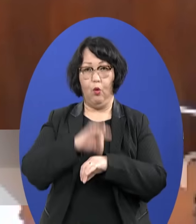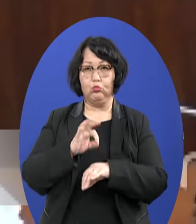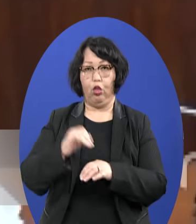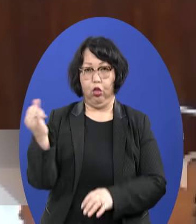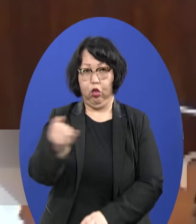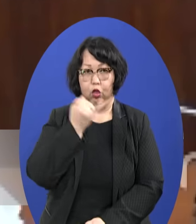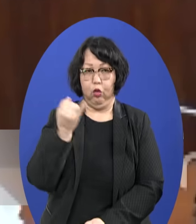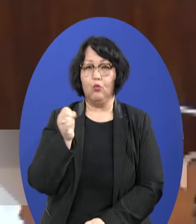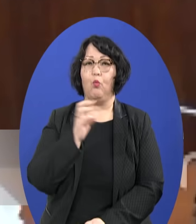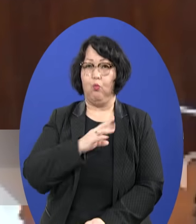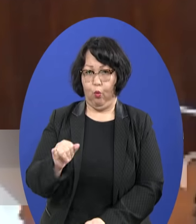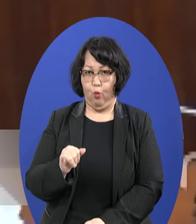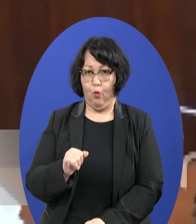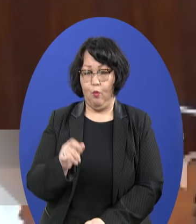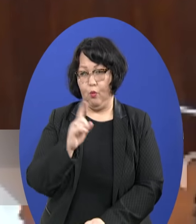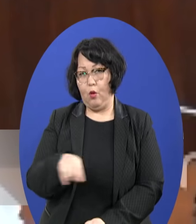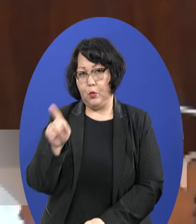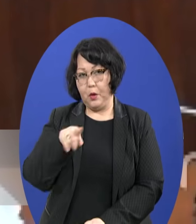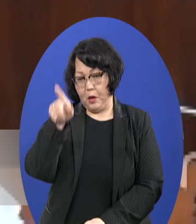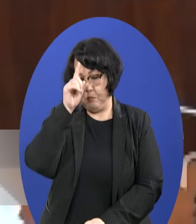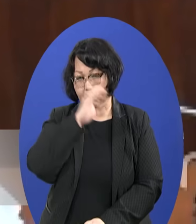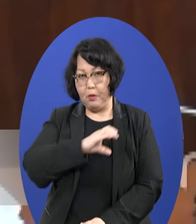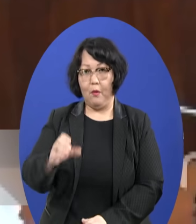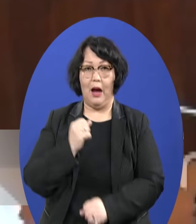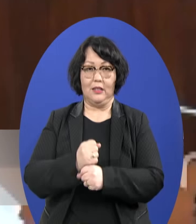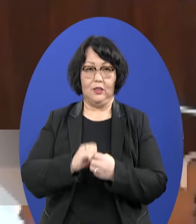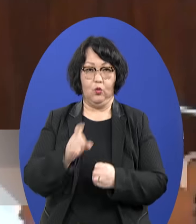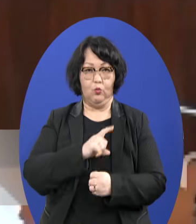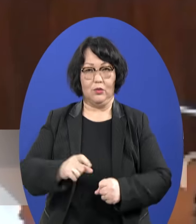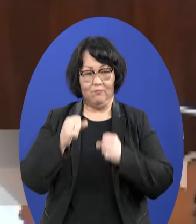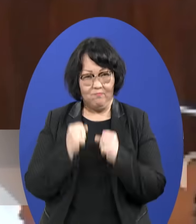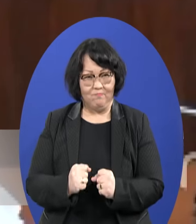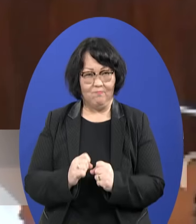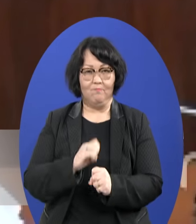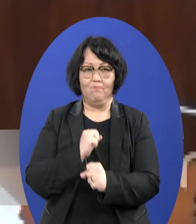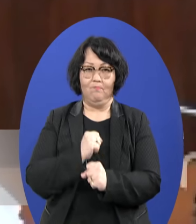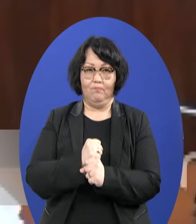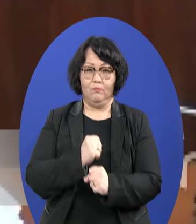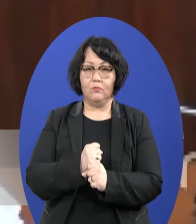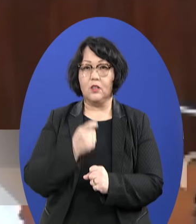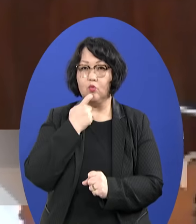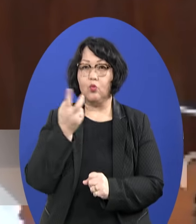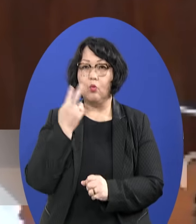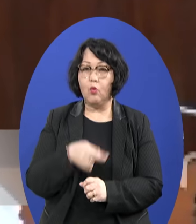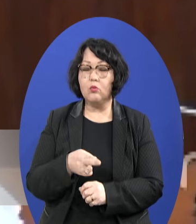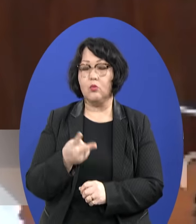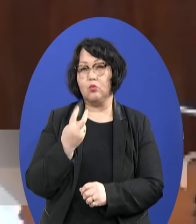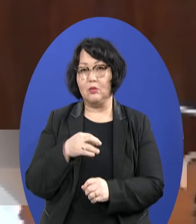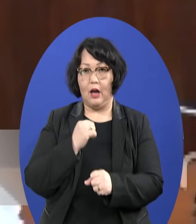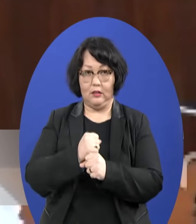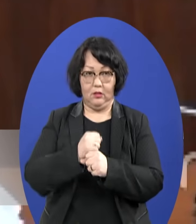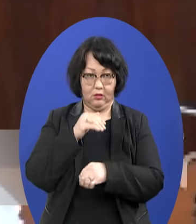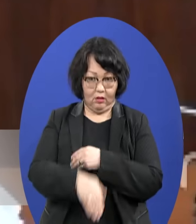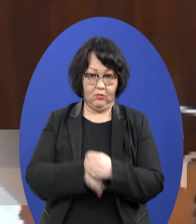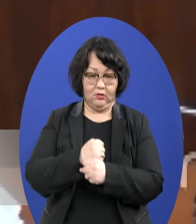дуусах. Ийм чимлийн ажилтнууд маань одоо бүрэн хүчин чадлаараа дайчлаад энэ хүнд нөхцөлд ажиллаж чадчихаа гэж